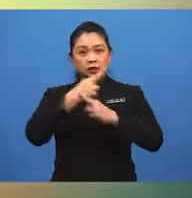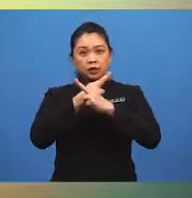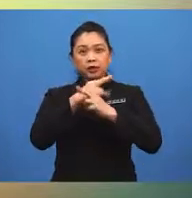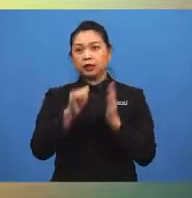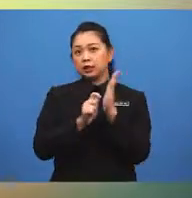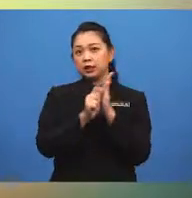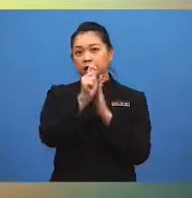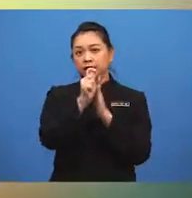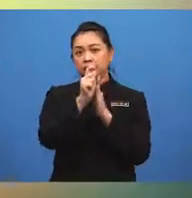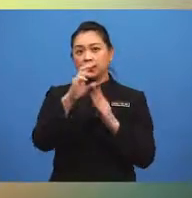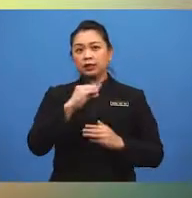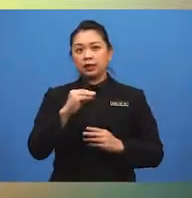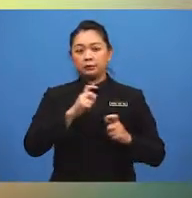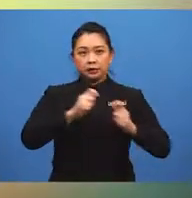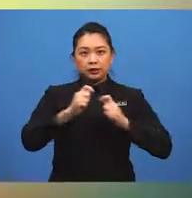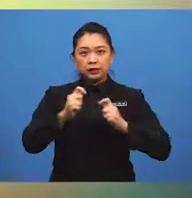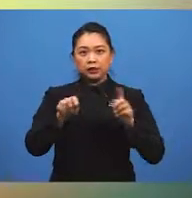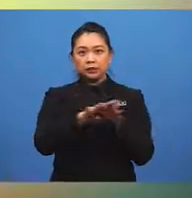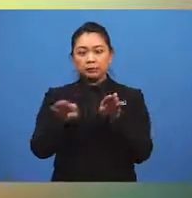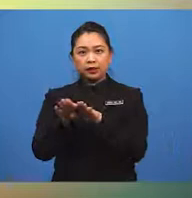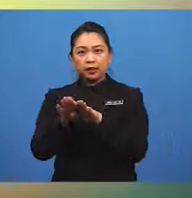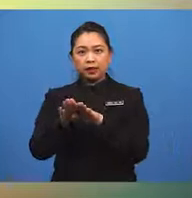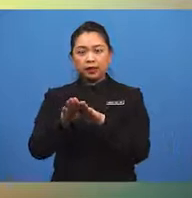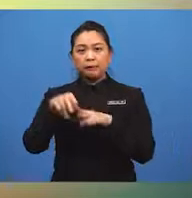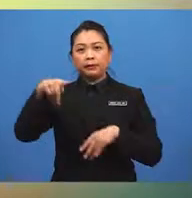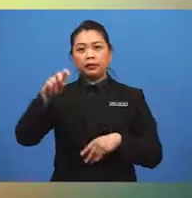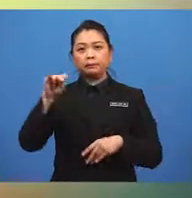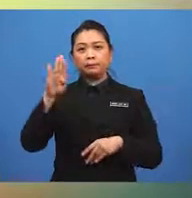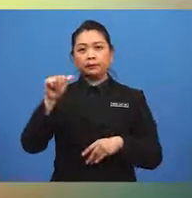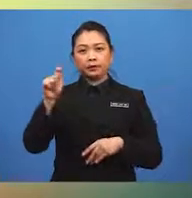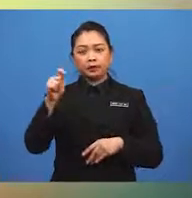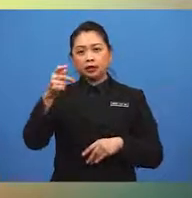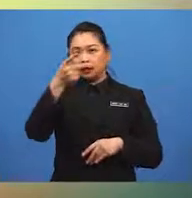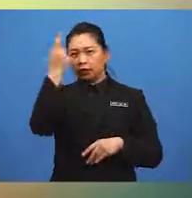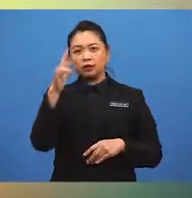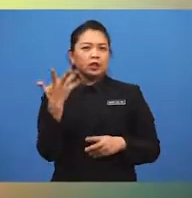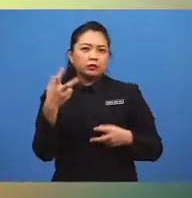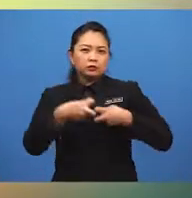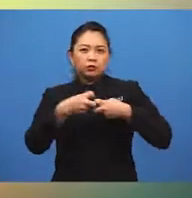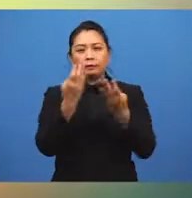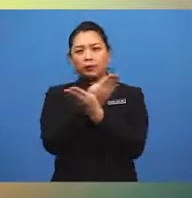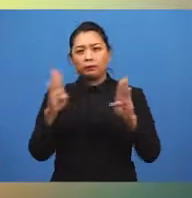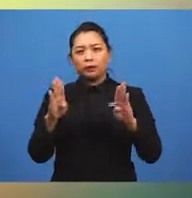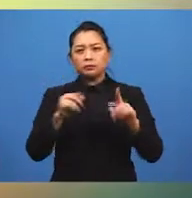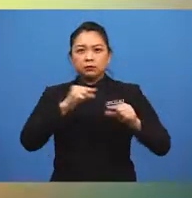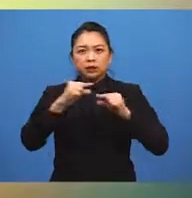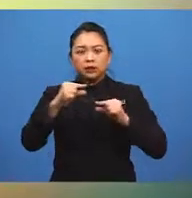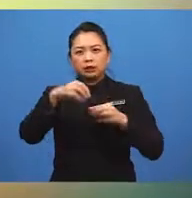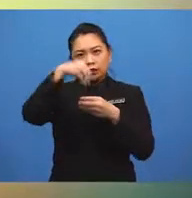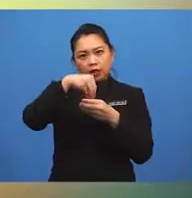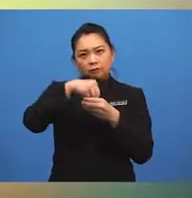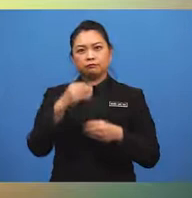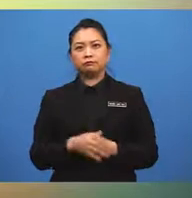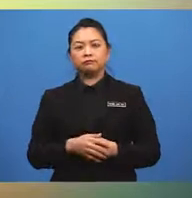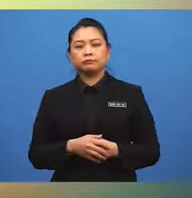yang tinggi dan bertindak sebagai penebat kerana tiada elektron bebas bergerak di